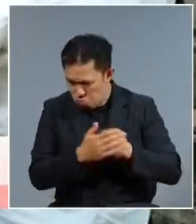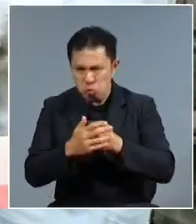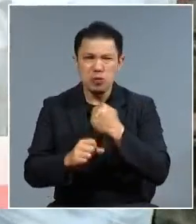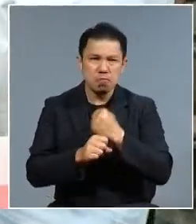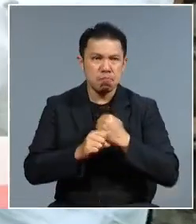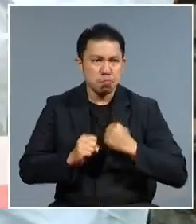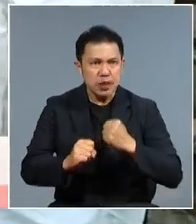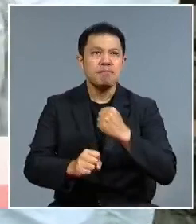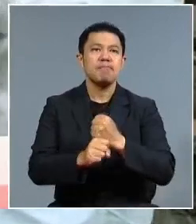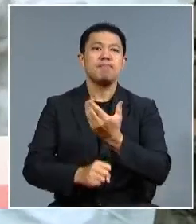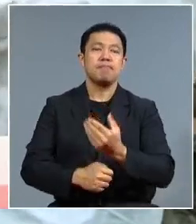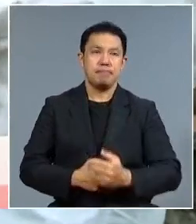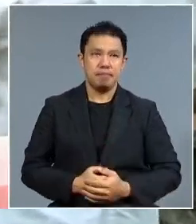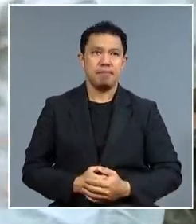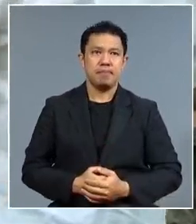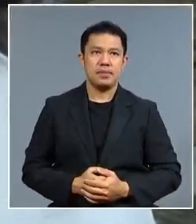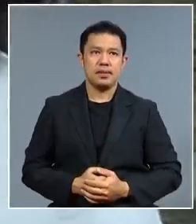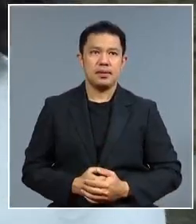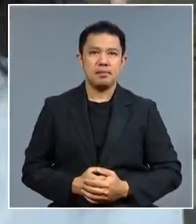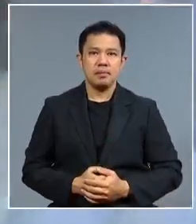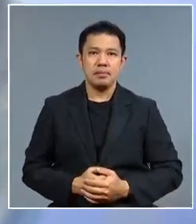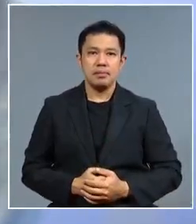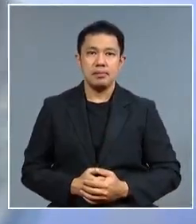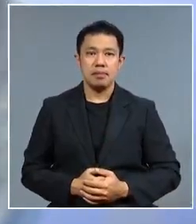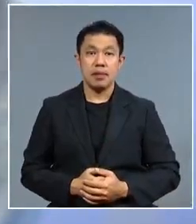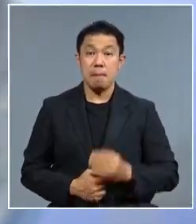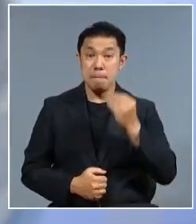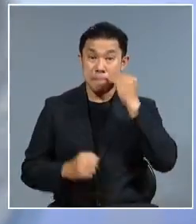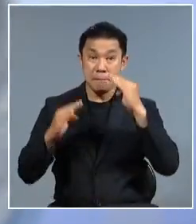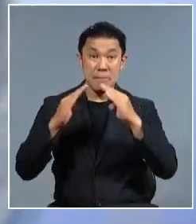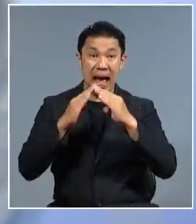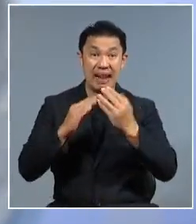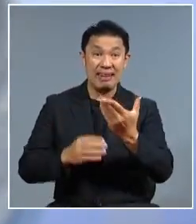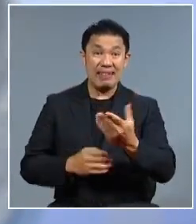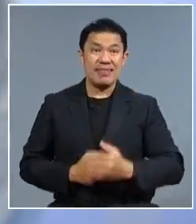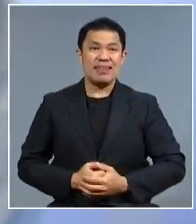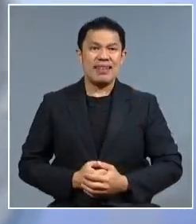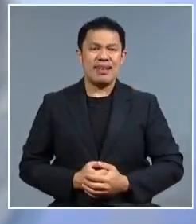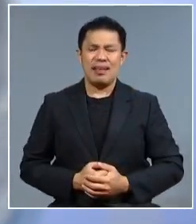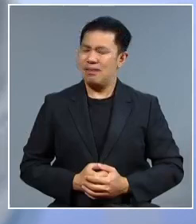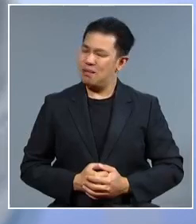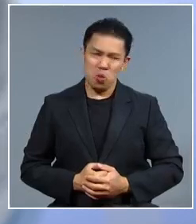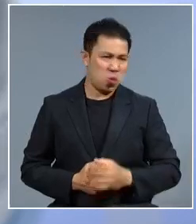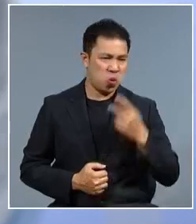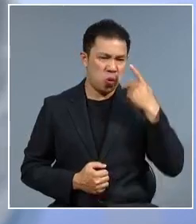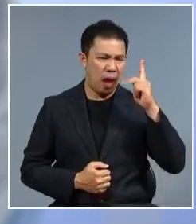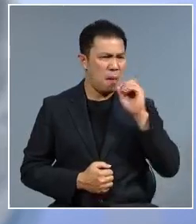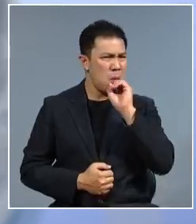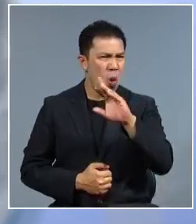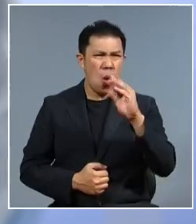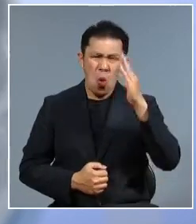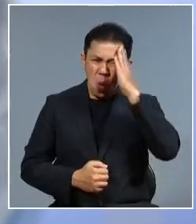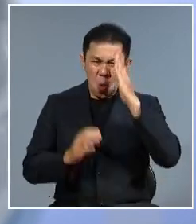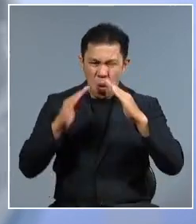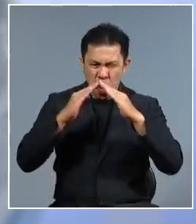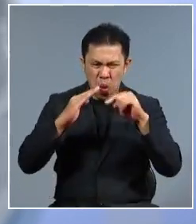ค ่ ะ เนี่ยนะฮะ คือสภาพของบ้านอย่างที่เห็นเลยค่ะป้าแกนบอกว่าไม่รู้ว่าเวลานอนอยู่ต